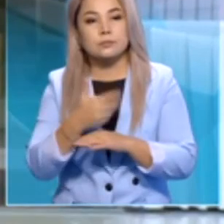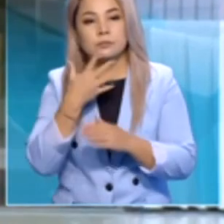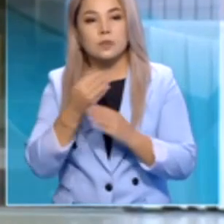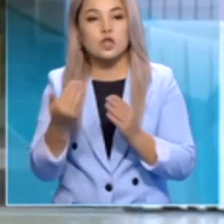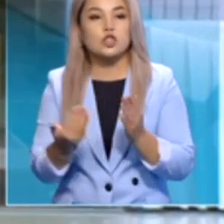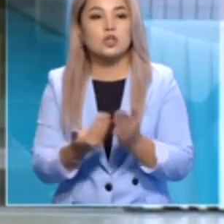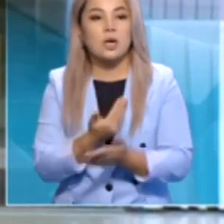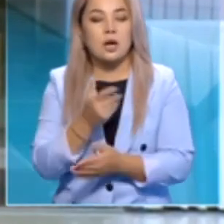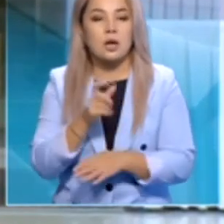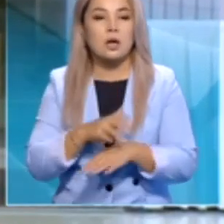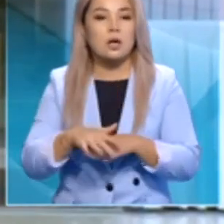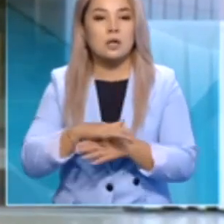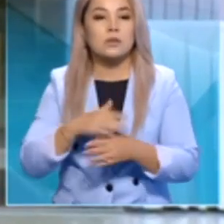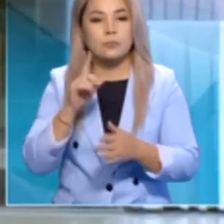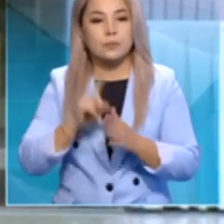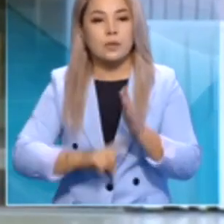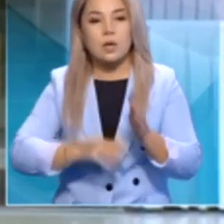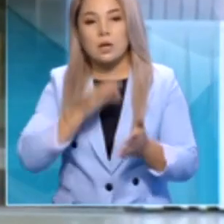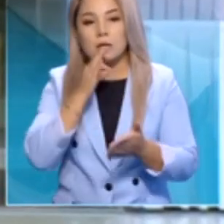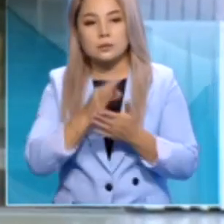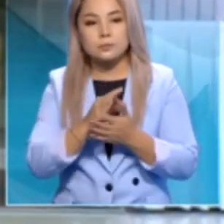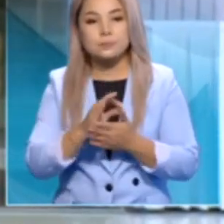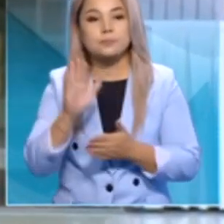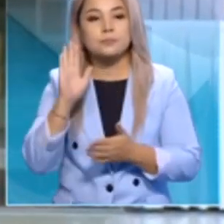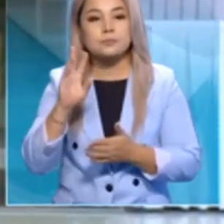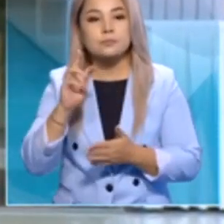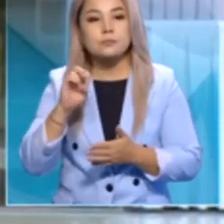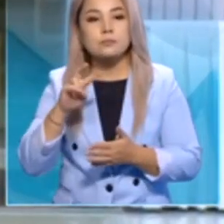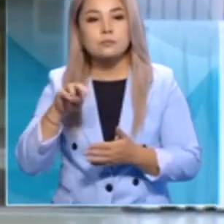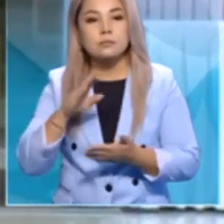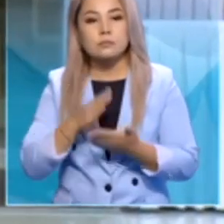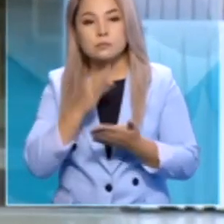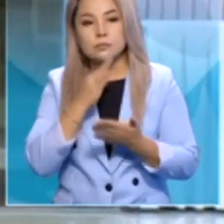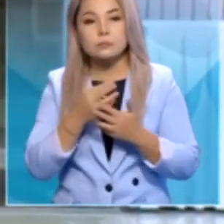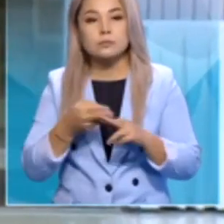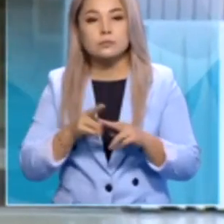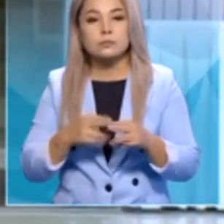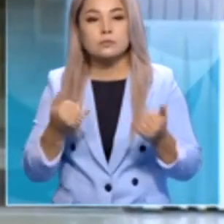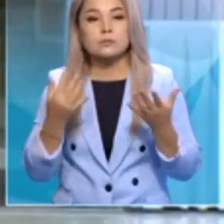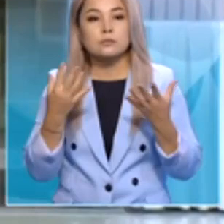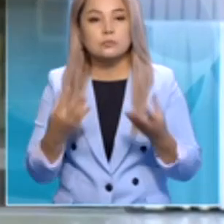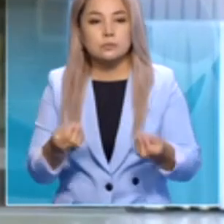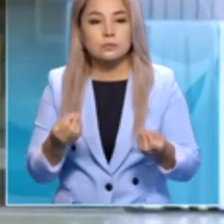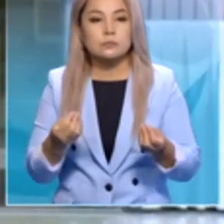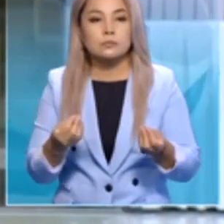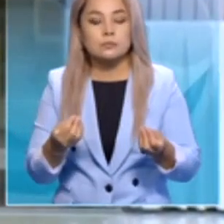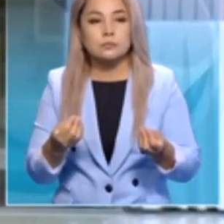жаңа халықтың жаңа сенім мандаты керек. Сол себепті осы бүгінгі